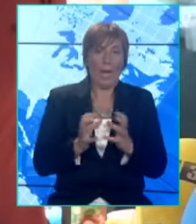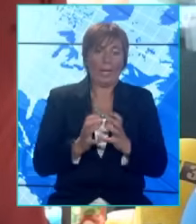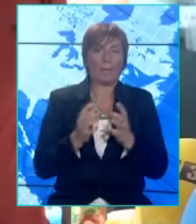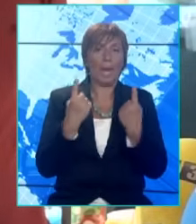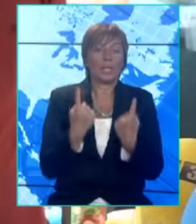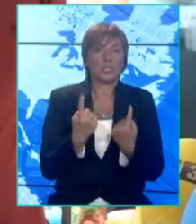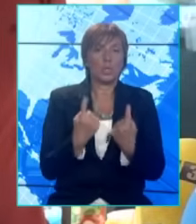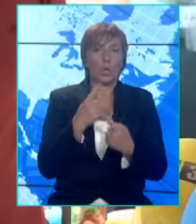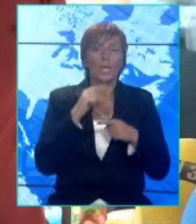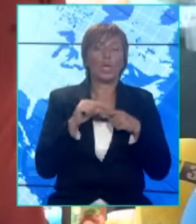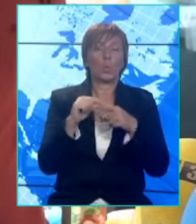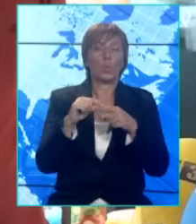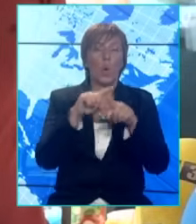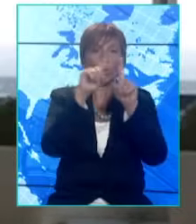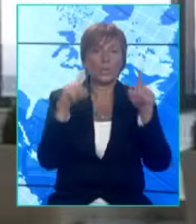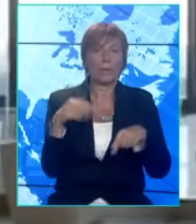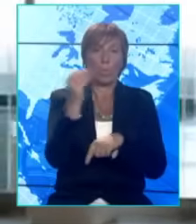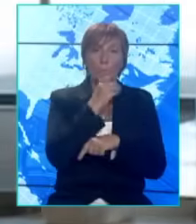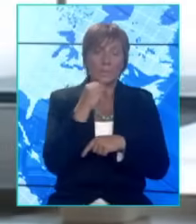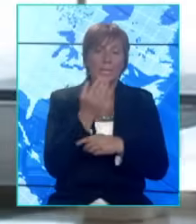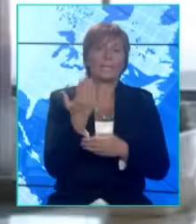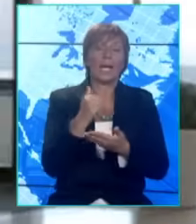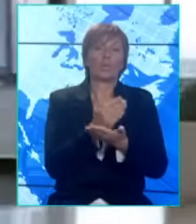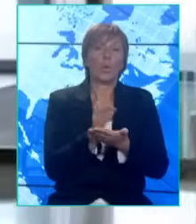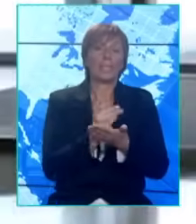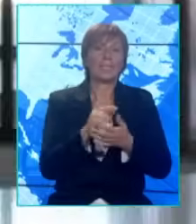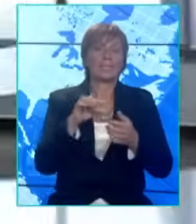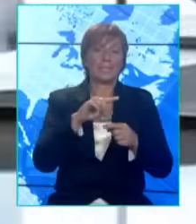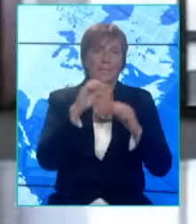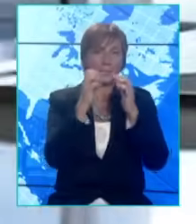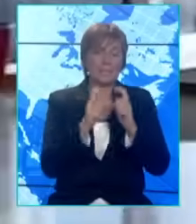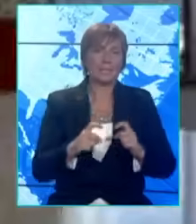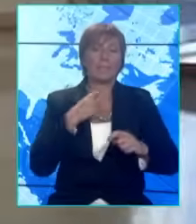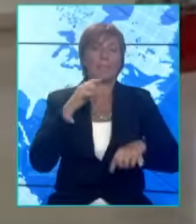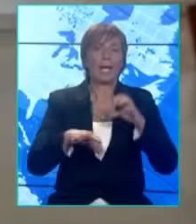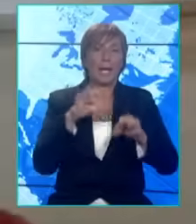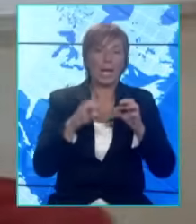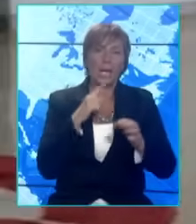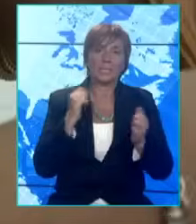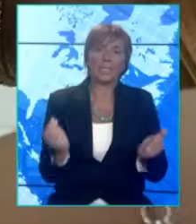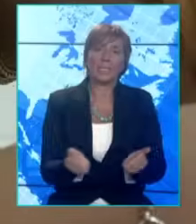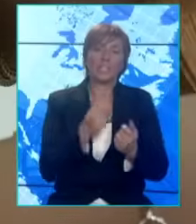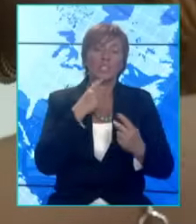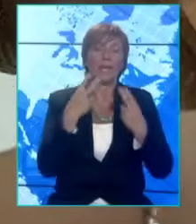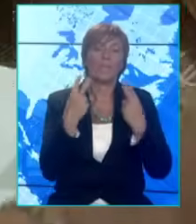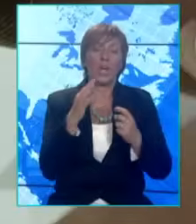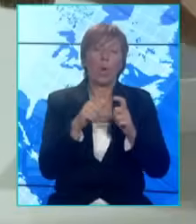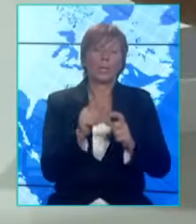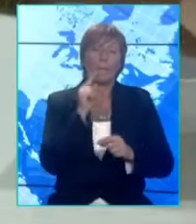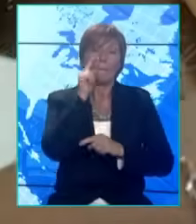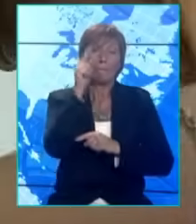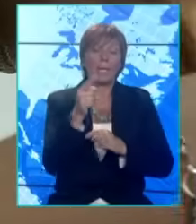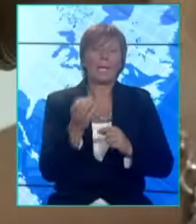i rukovodi Republikom Srpskom. Zato entitetski sistem glasanja, odnosno pravo veta, teže je i vrednije i od miliona, pa